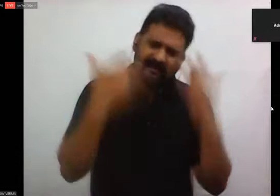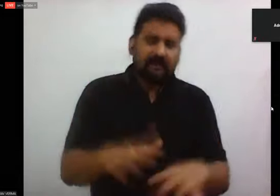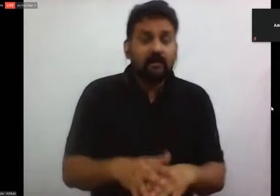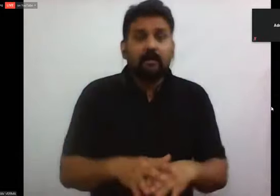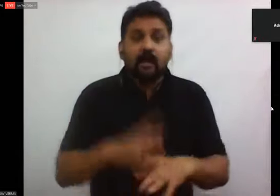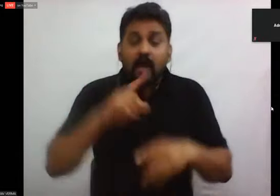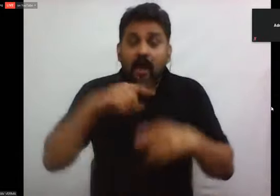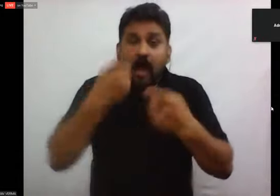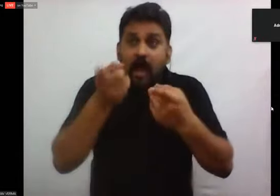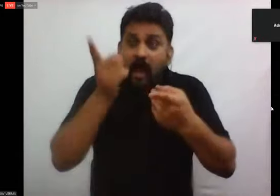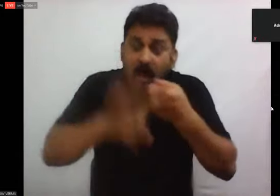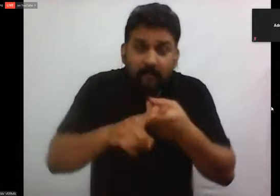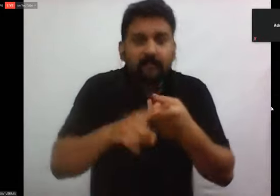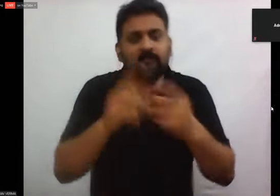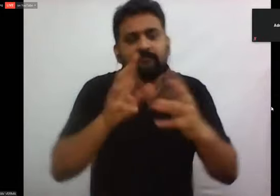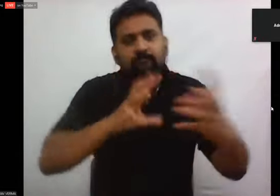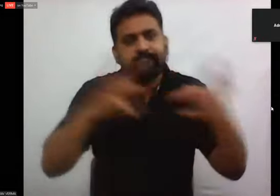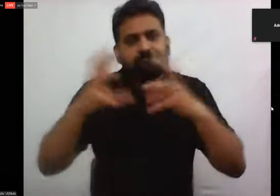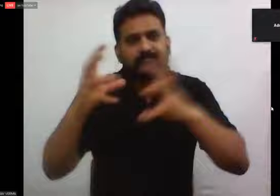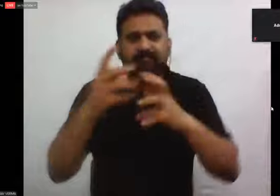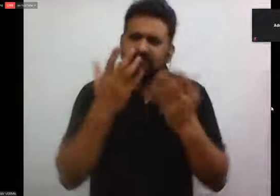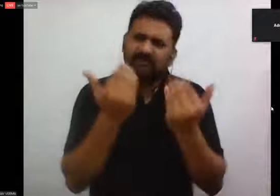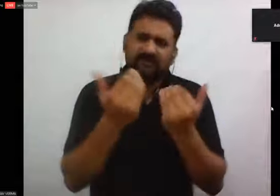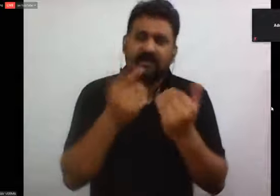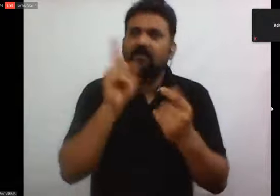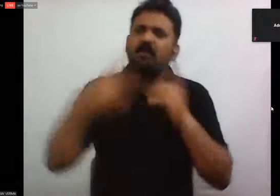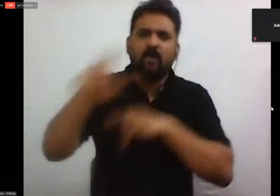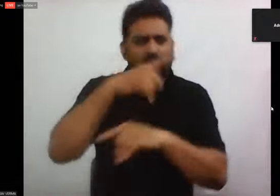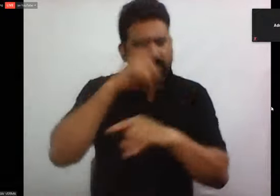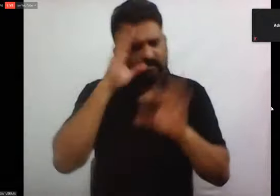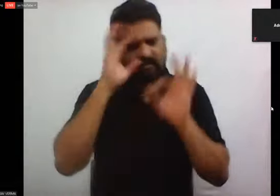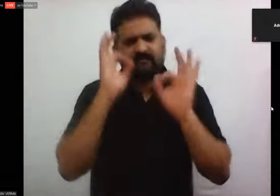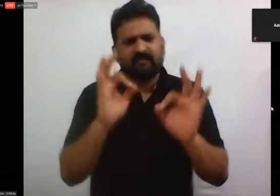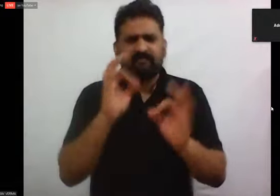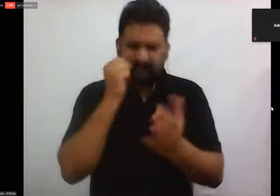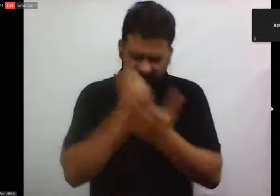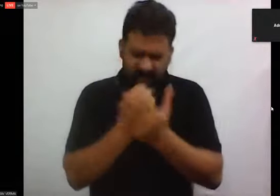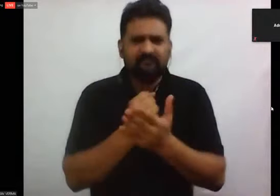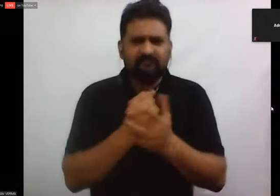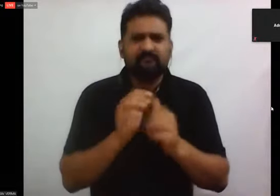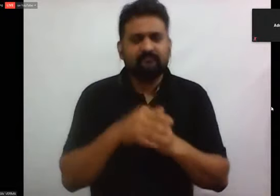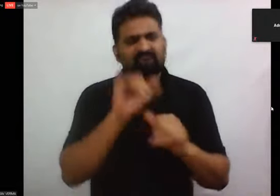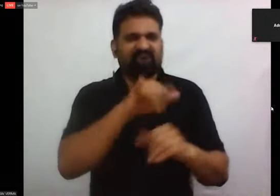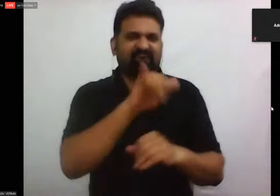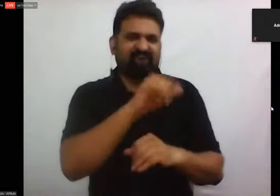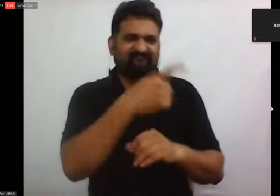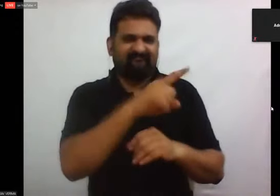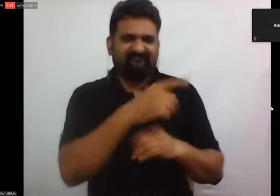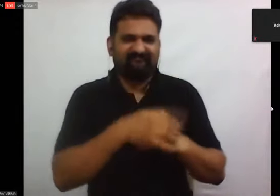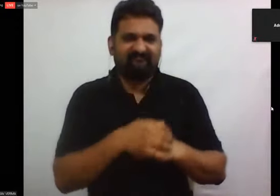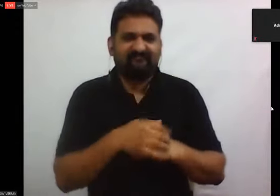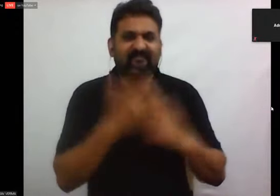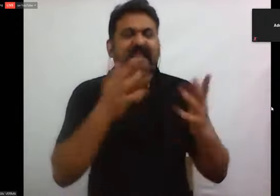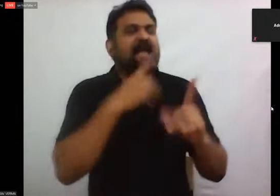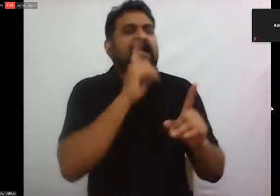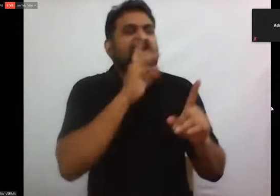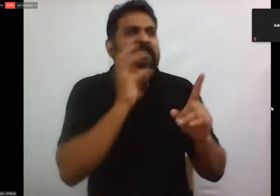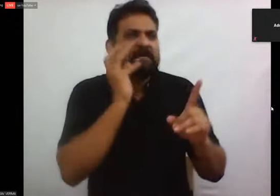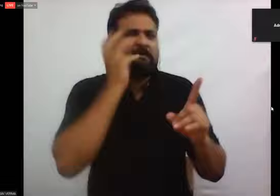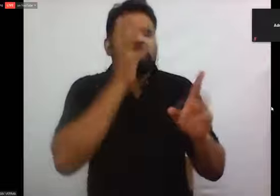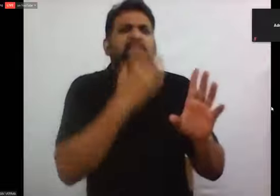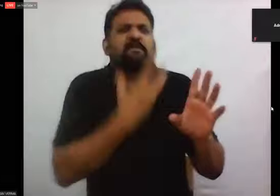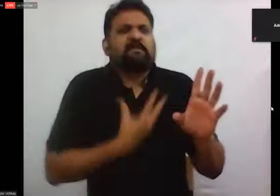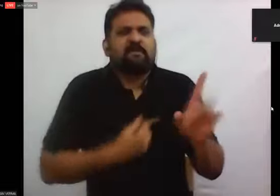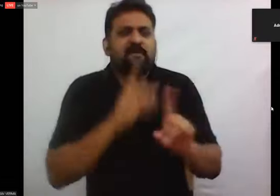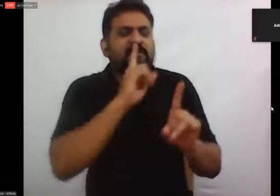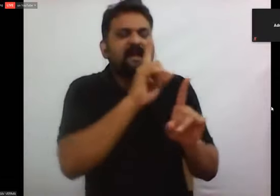kabhi kuch hech to ho gayi. Everybody has to be prepared for that. Yes, ma'am. Yes, ma'am. हम मतलब बुरा नहीं मान रहे, मतलब हम अपनी